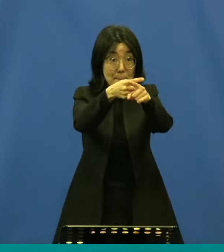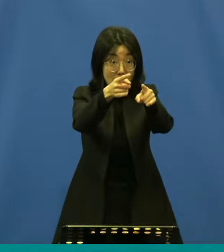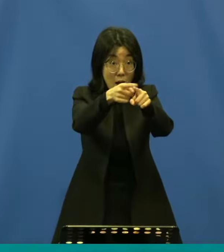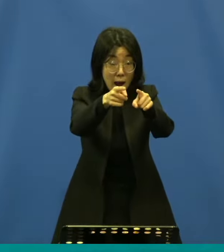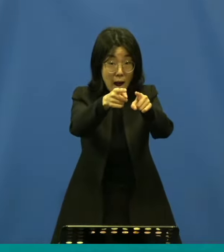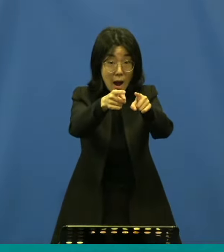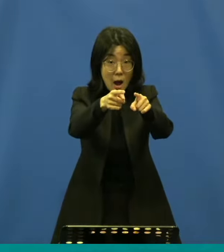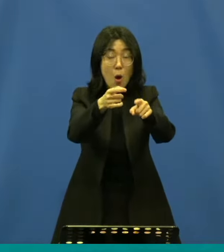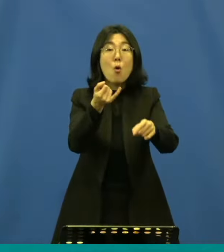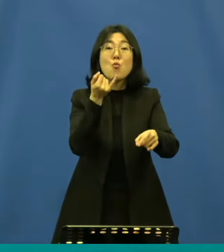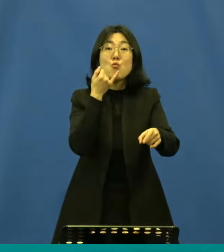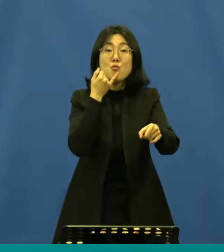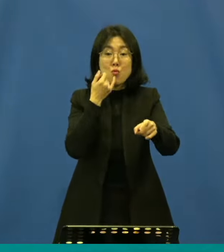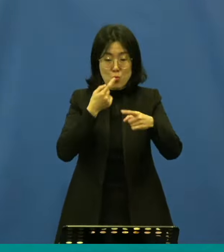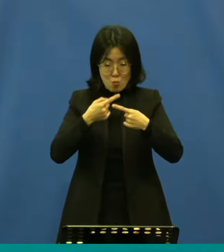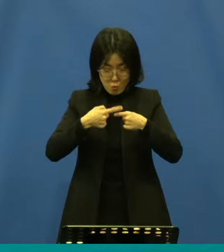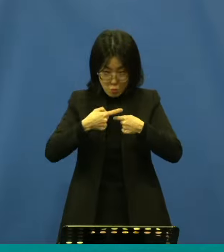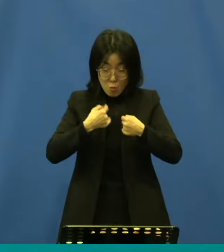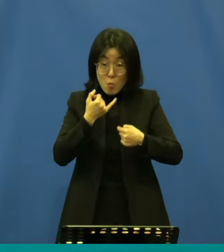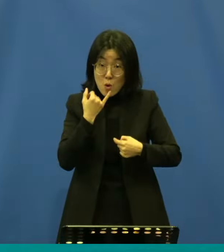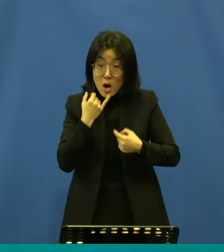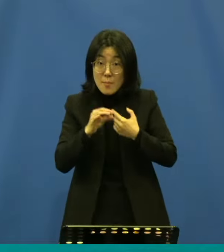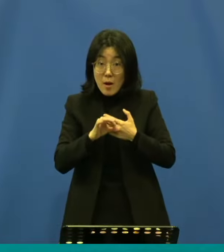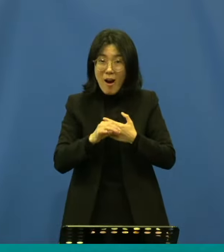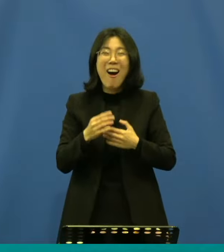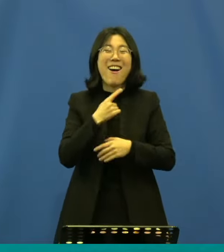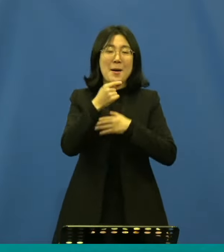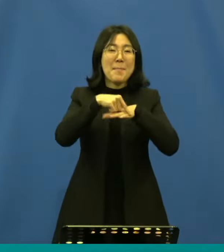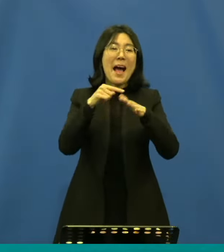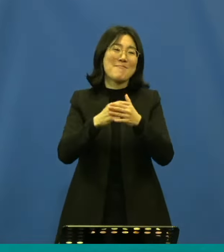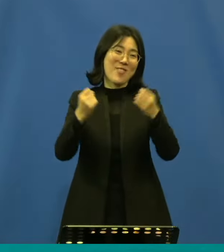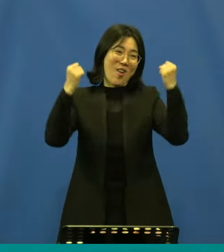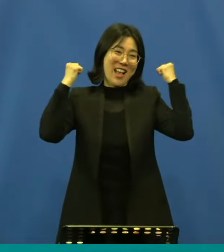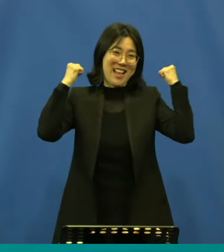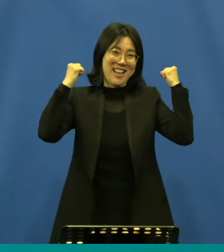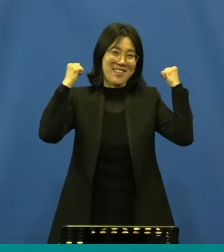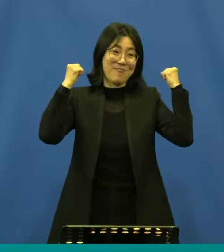건강한 자아상입니다. 그러니까 관계를 맺는데 어려움이 없어요.